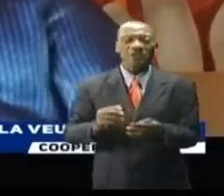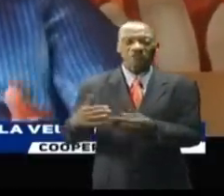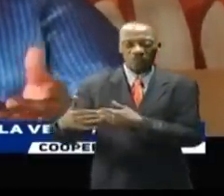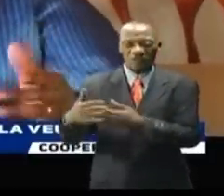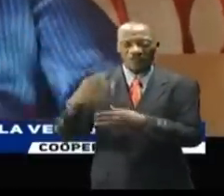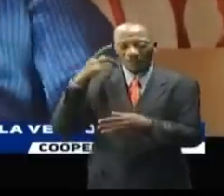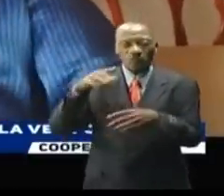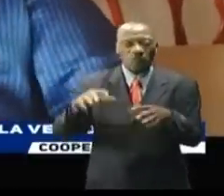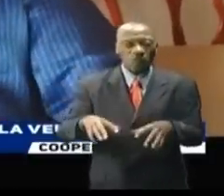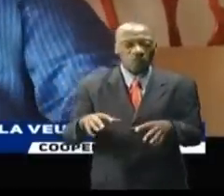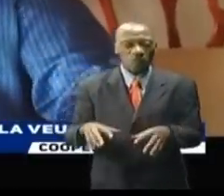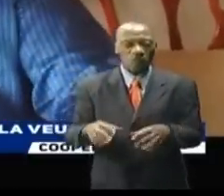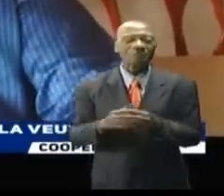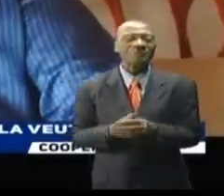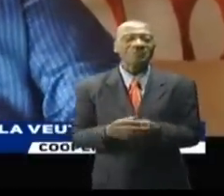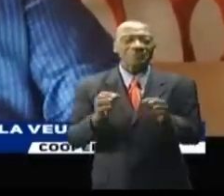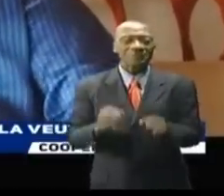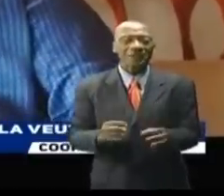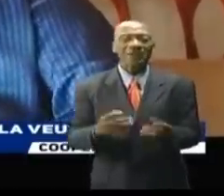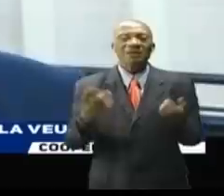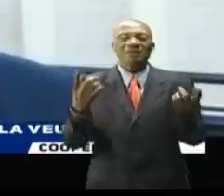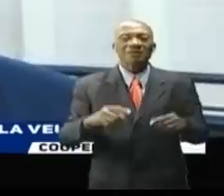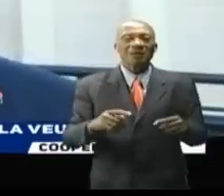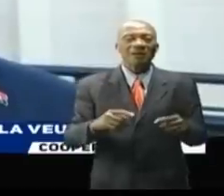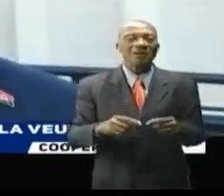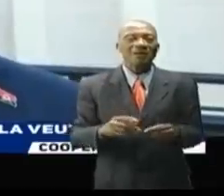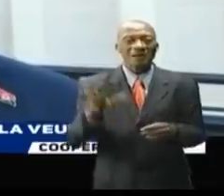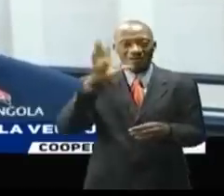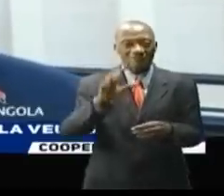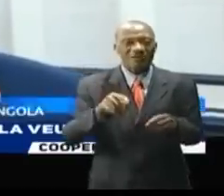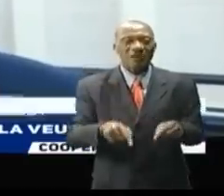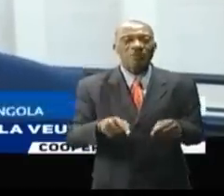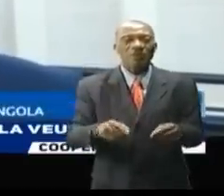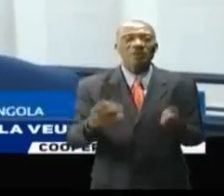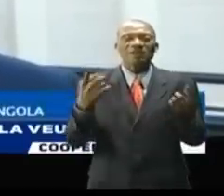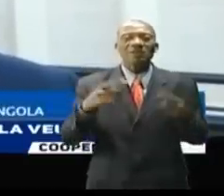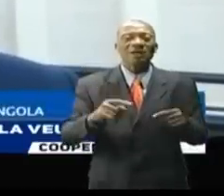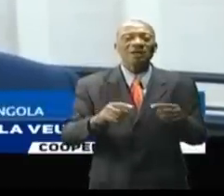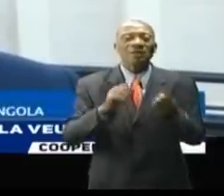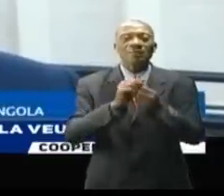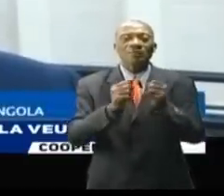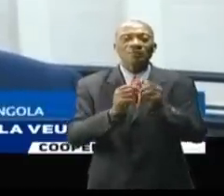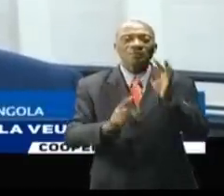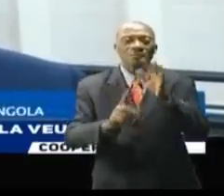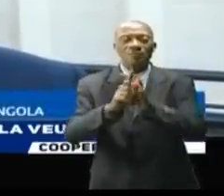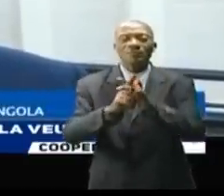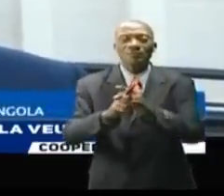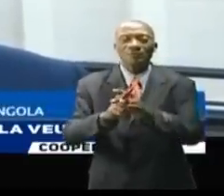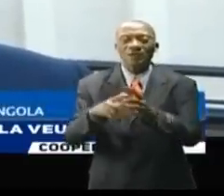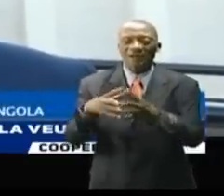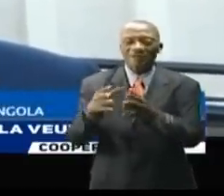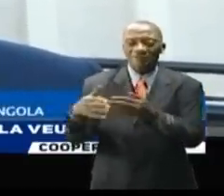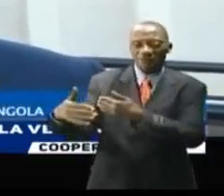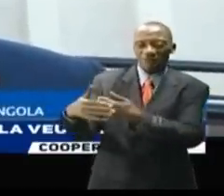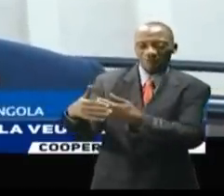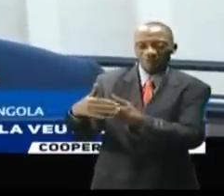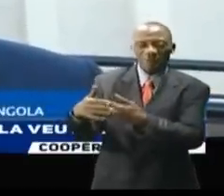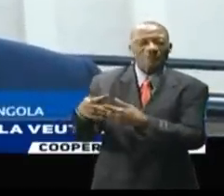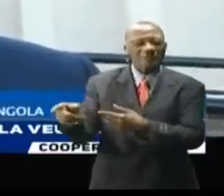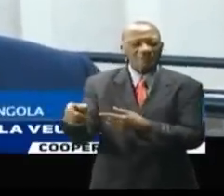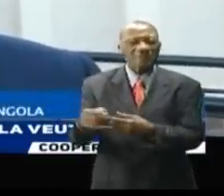Et dans la culture africaine, quand quelque chose se passe sur son voisin, on se sent soi-même aussi